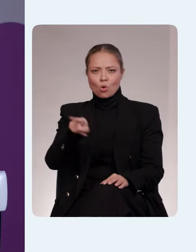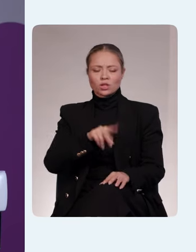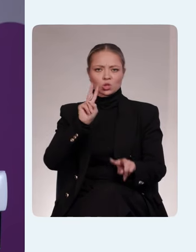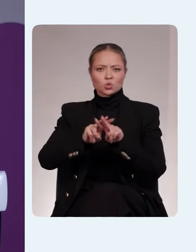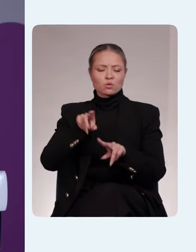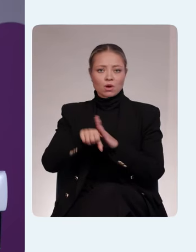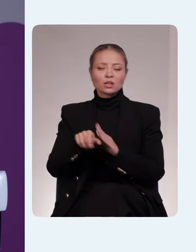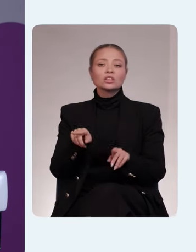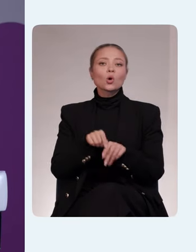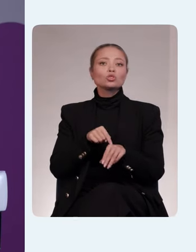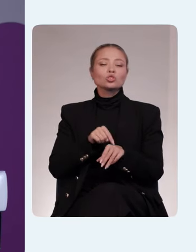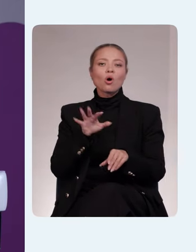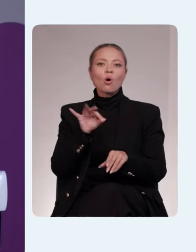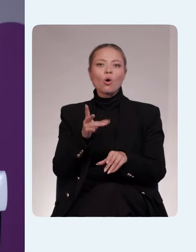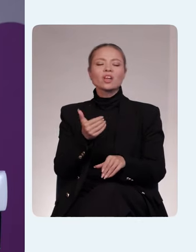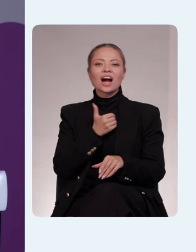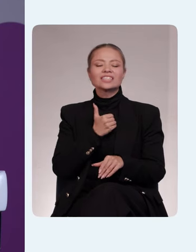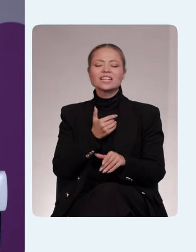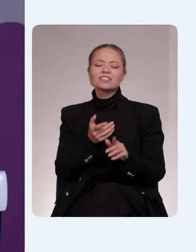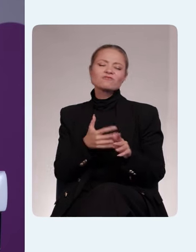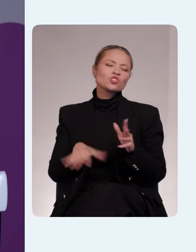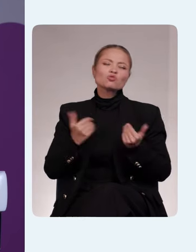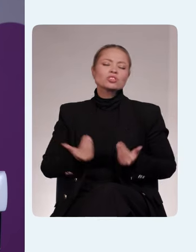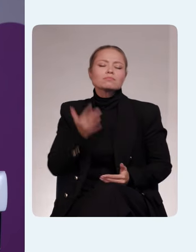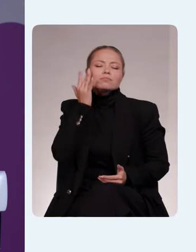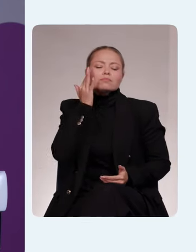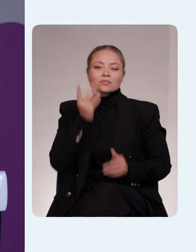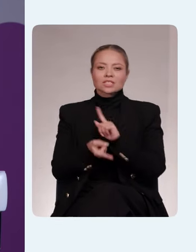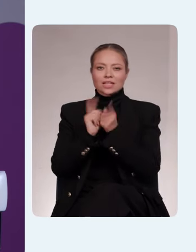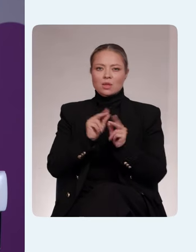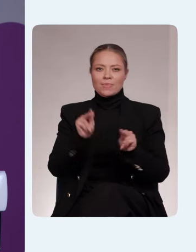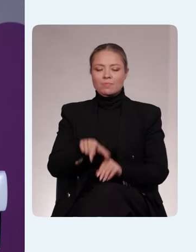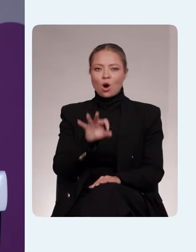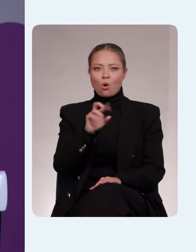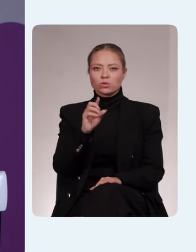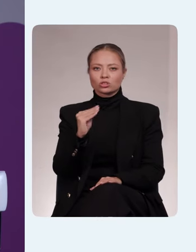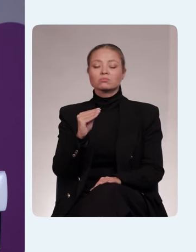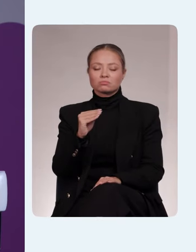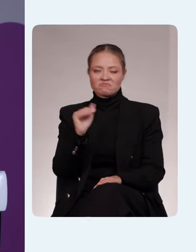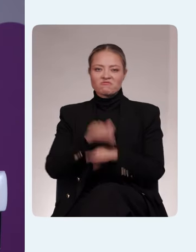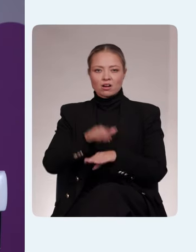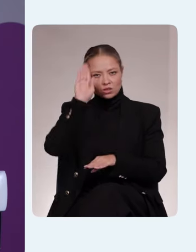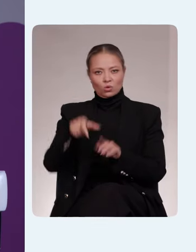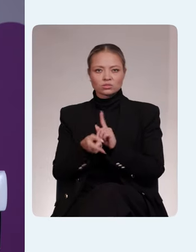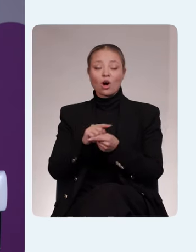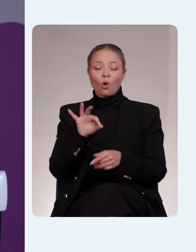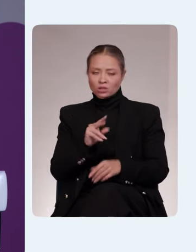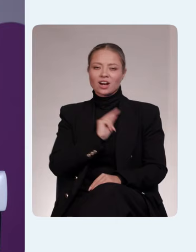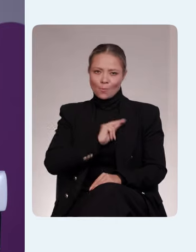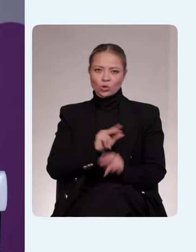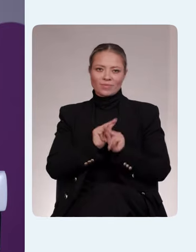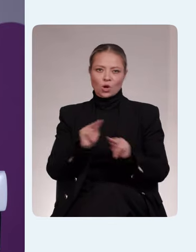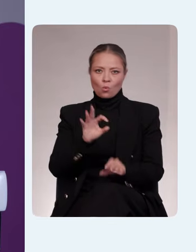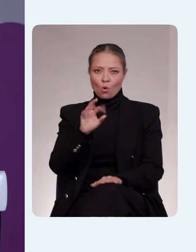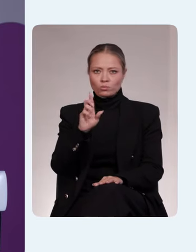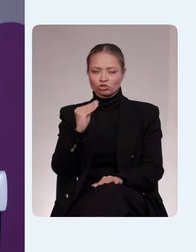что он всю жизнь хотел стать, ну, преподом по ОБЖ, да? И он им стал. Он работает преподом по ОБЖ. Знаете,